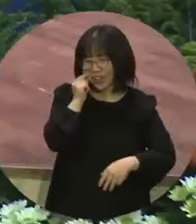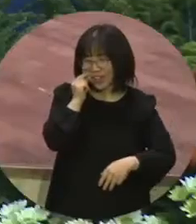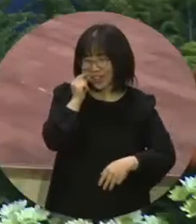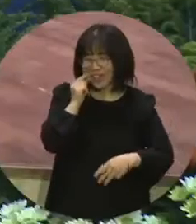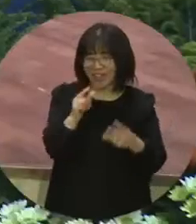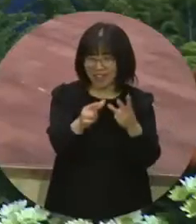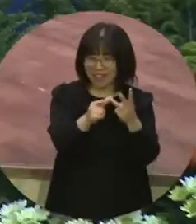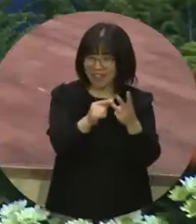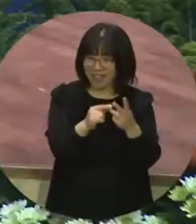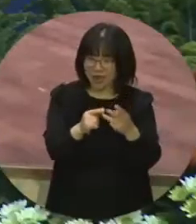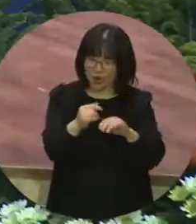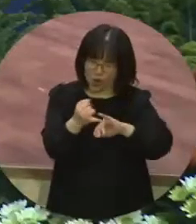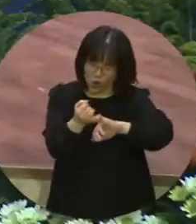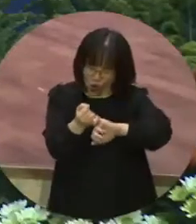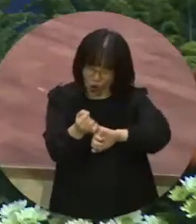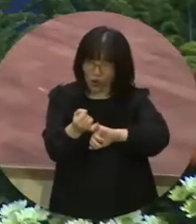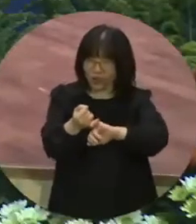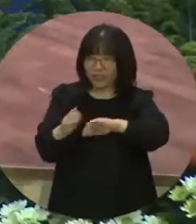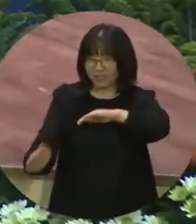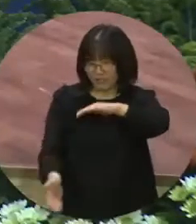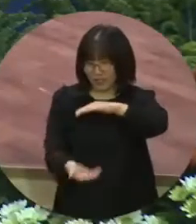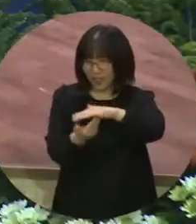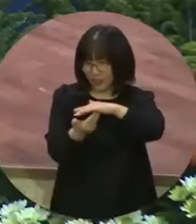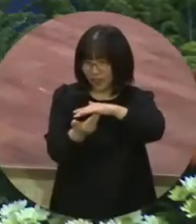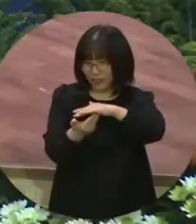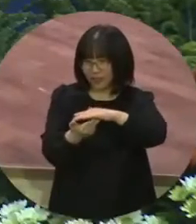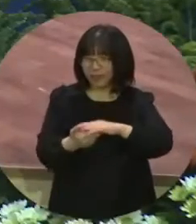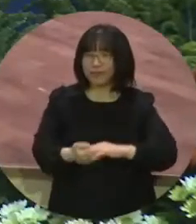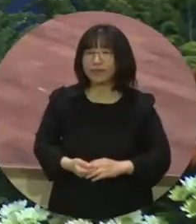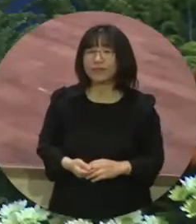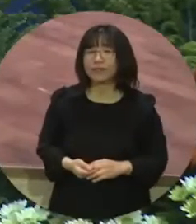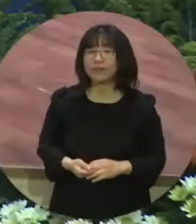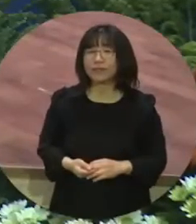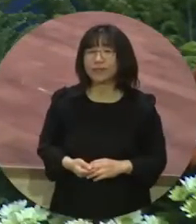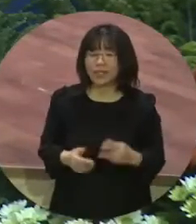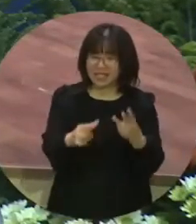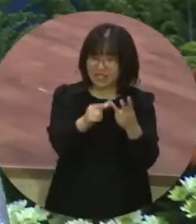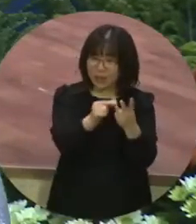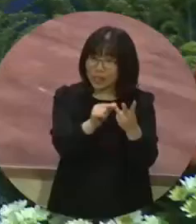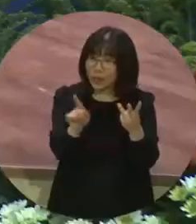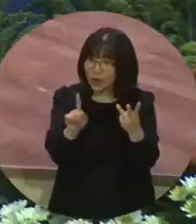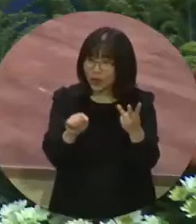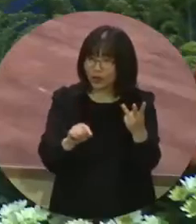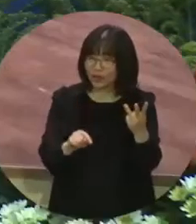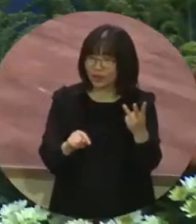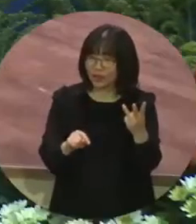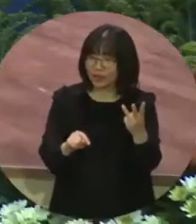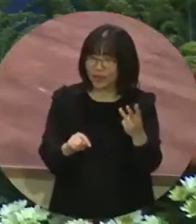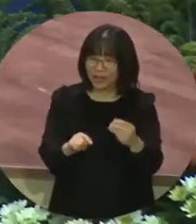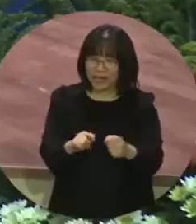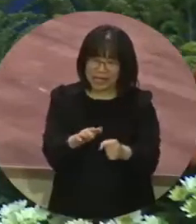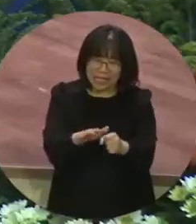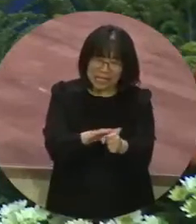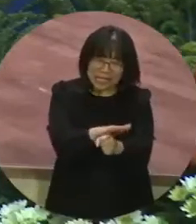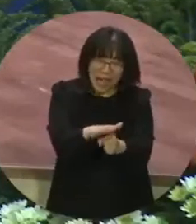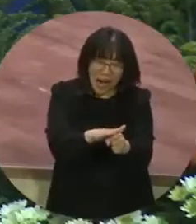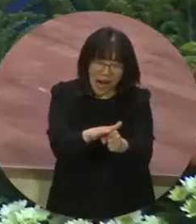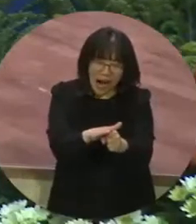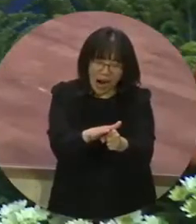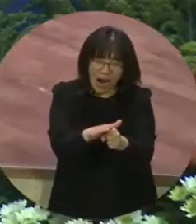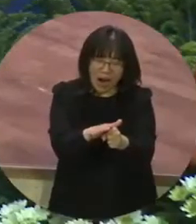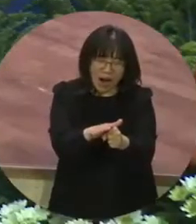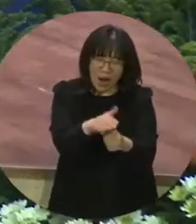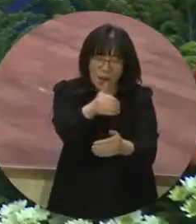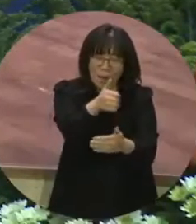아니세요. 반드시 약속을 성취시키는 하나님이세요. 그리고 세 번째는 한 번 사랑에 빠지면 헤어나지를